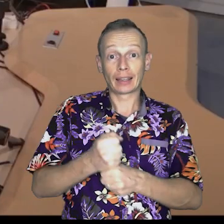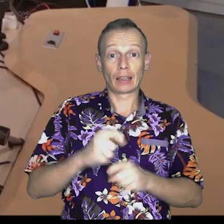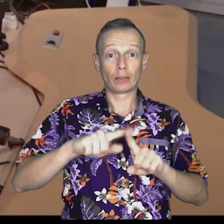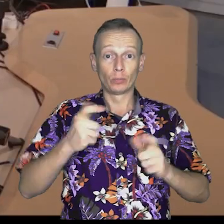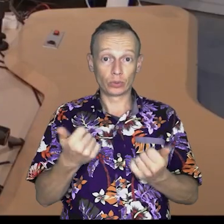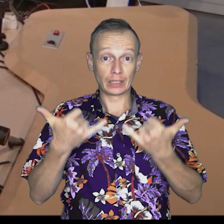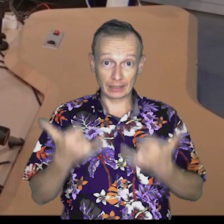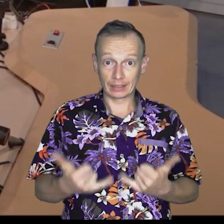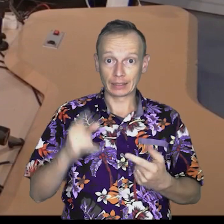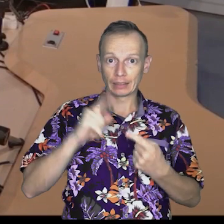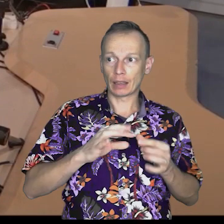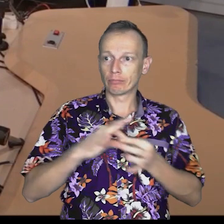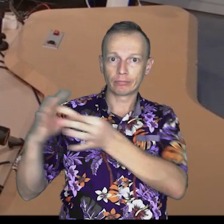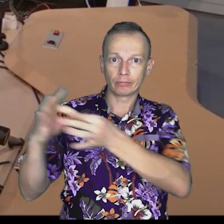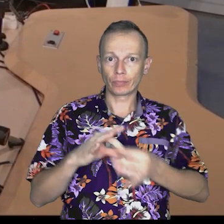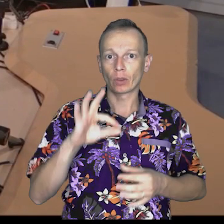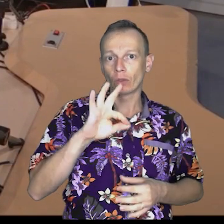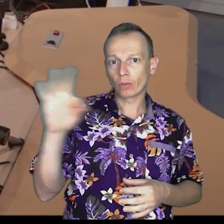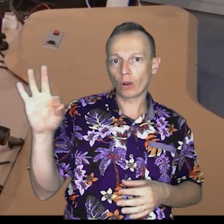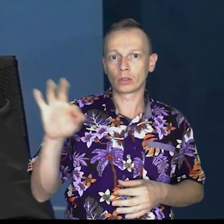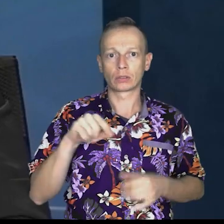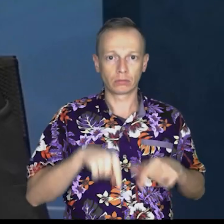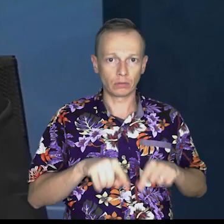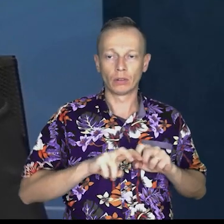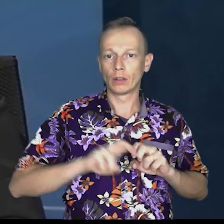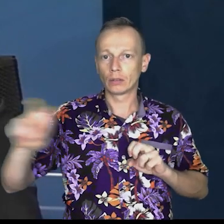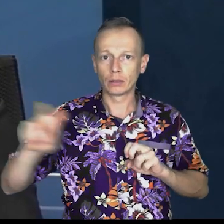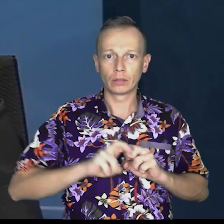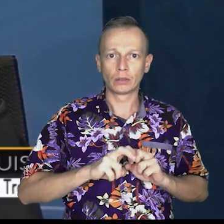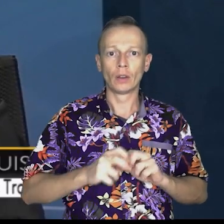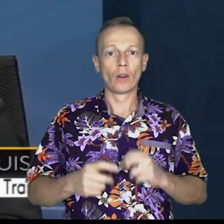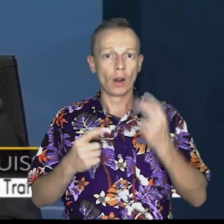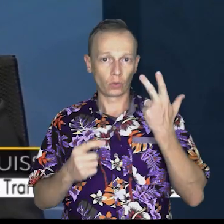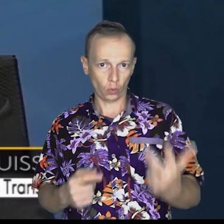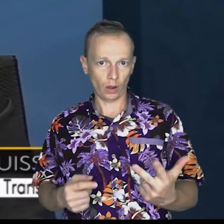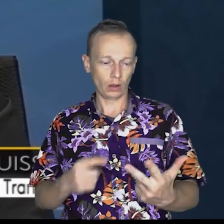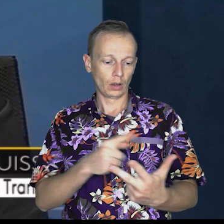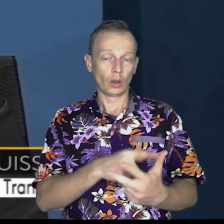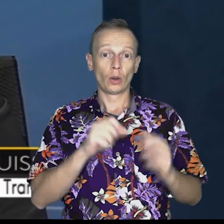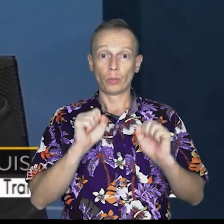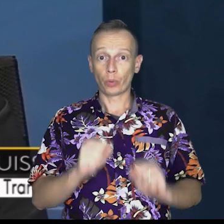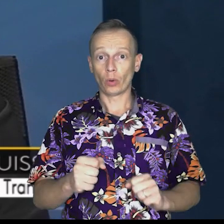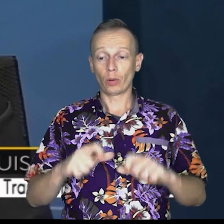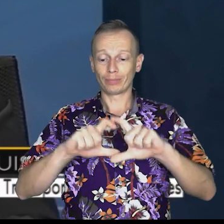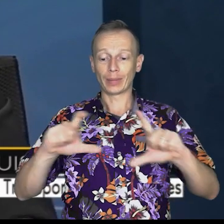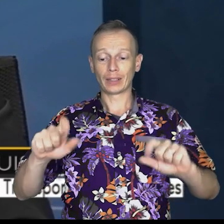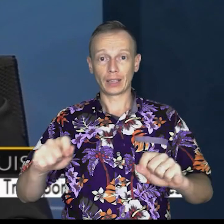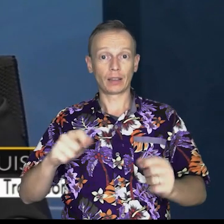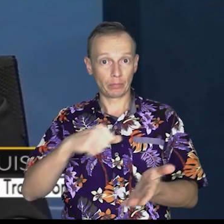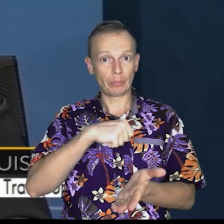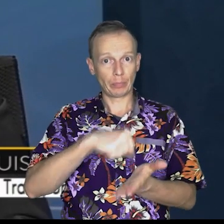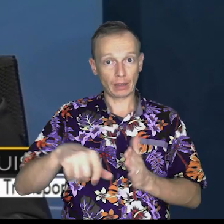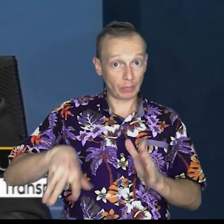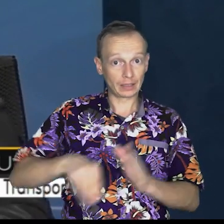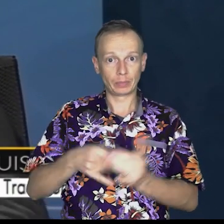continuité territoriale qui sera alimenté de 3 manières. D'abord au travers d'une participation au biais, en sachant bien entendu que l'objectif